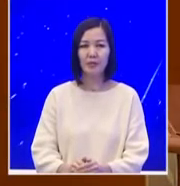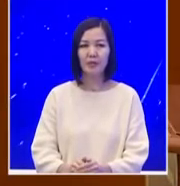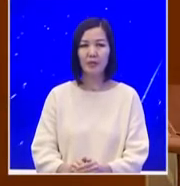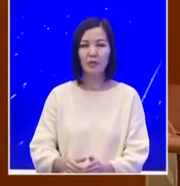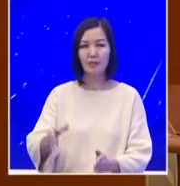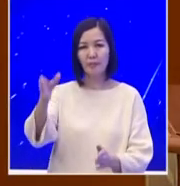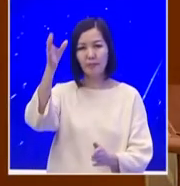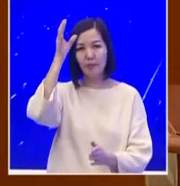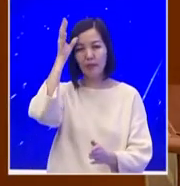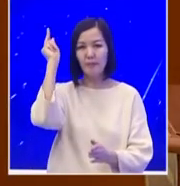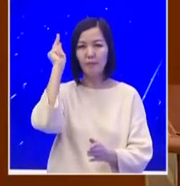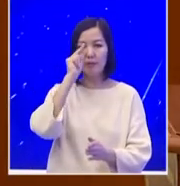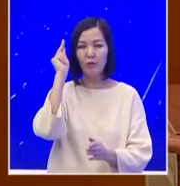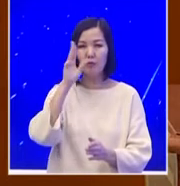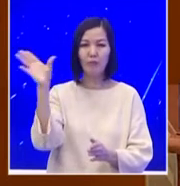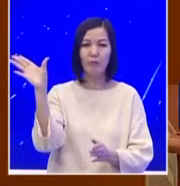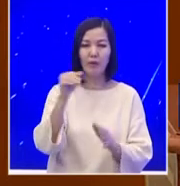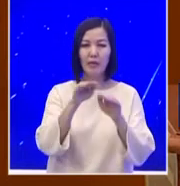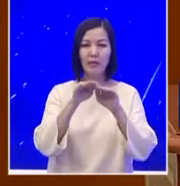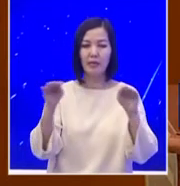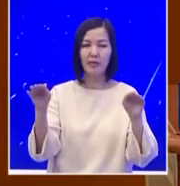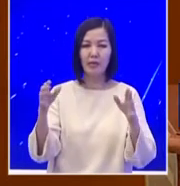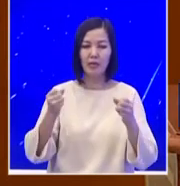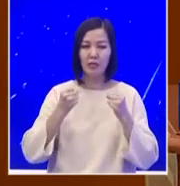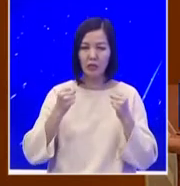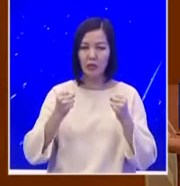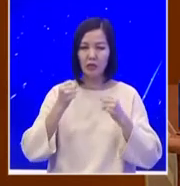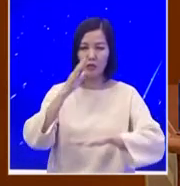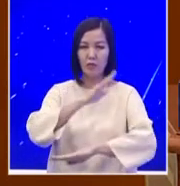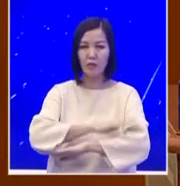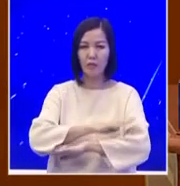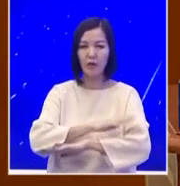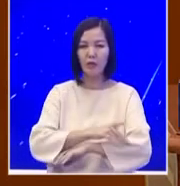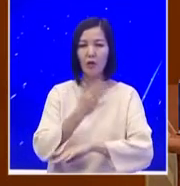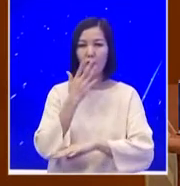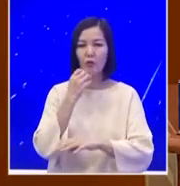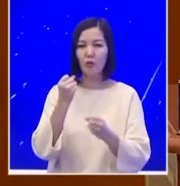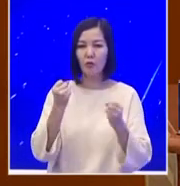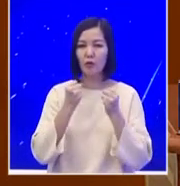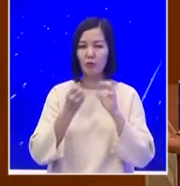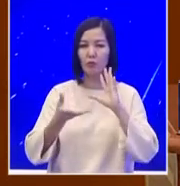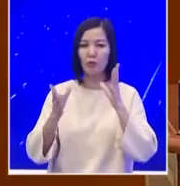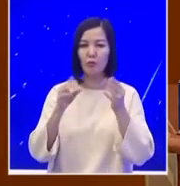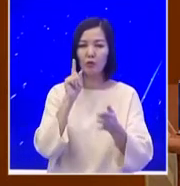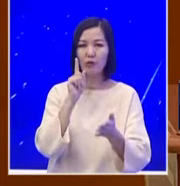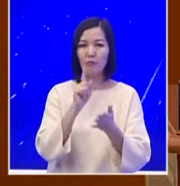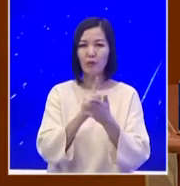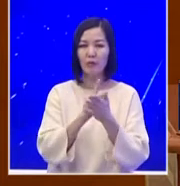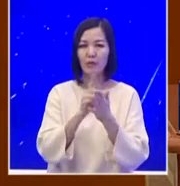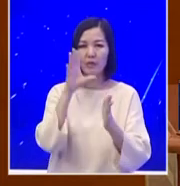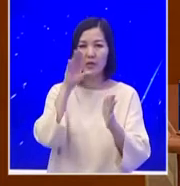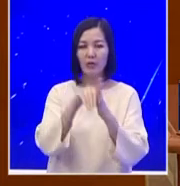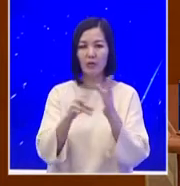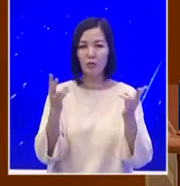Білім берудің барлық деңгейлерінде, дене тәрбиесі сабақтарында ұлттық спорт түрлері бойынша міндетті компонентті